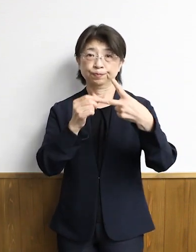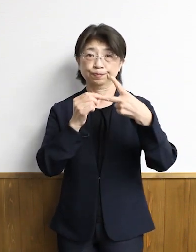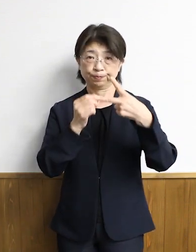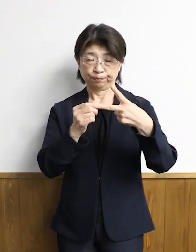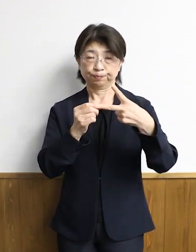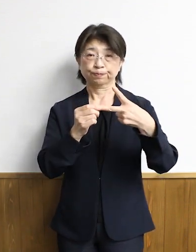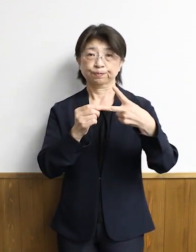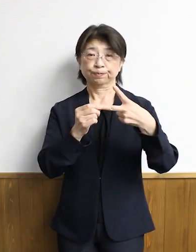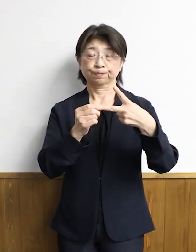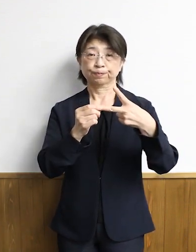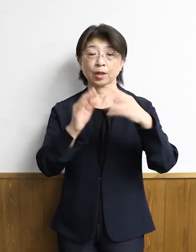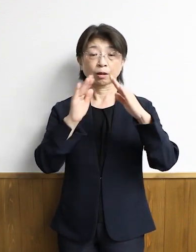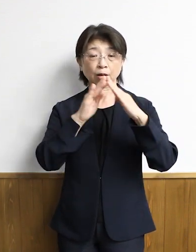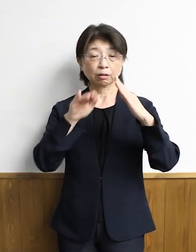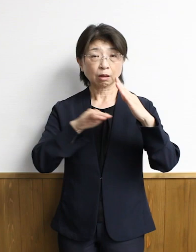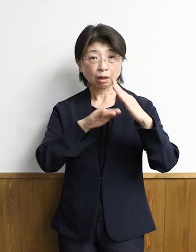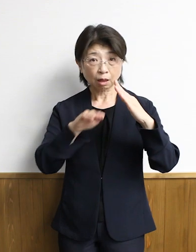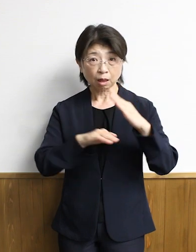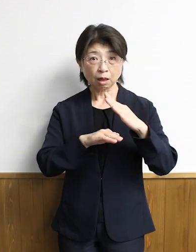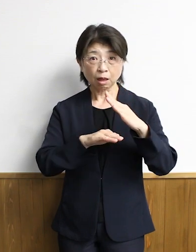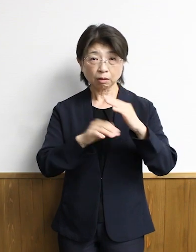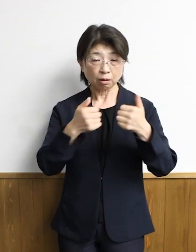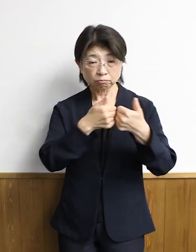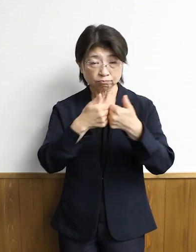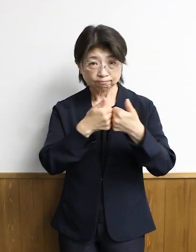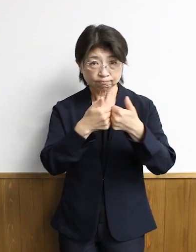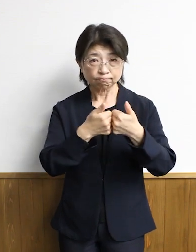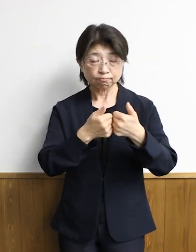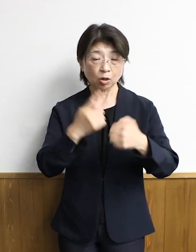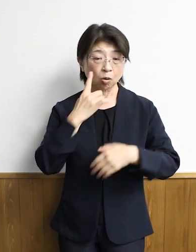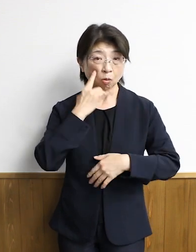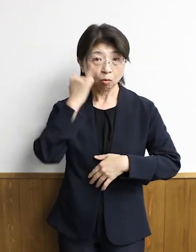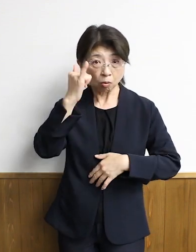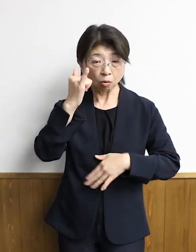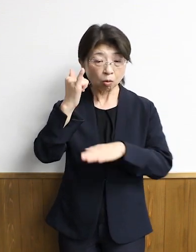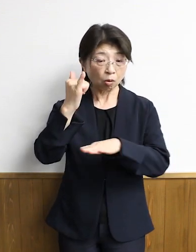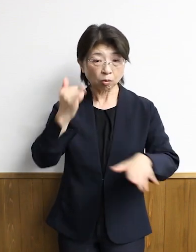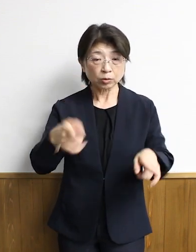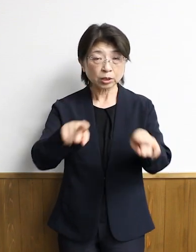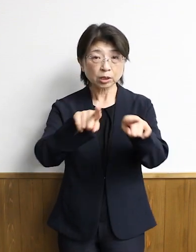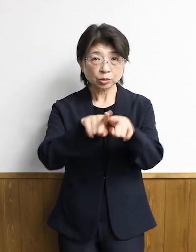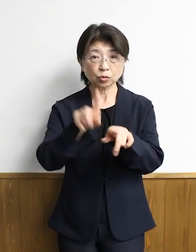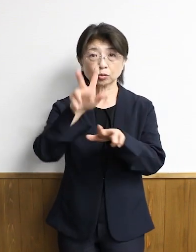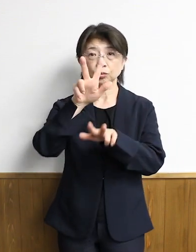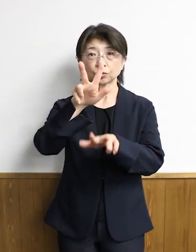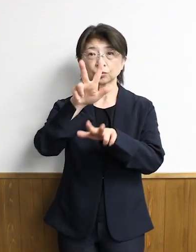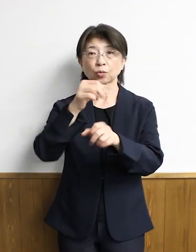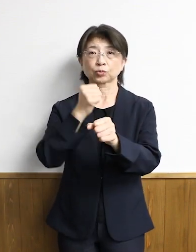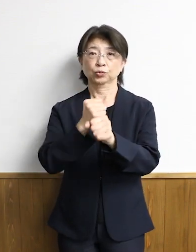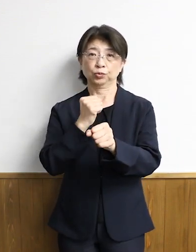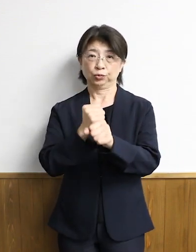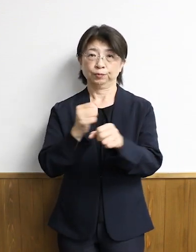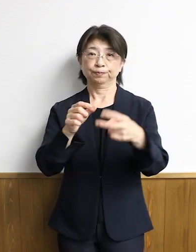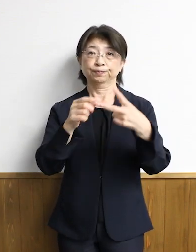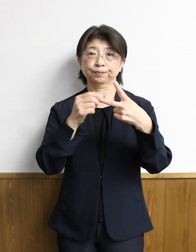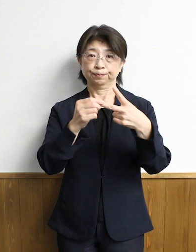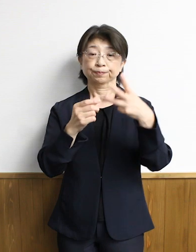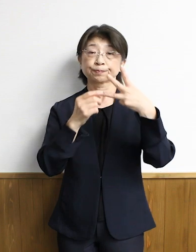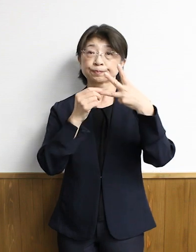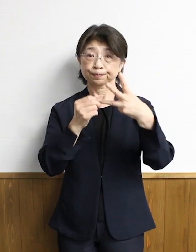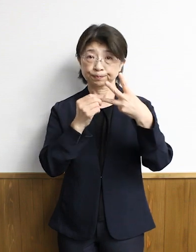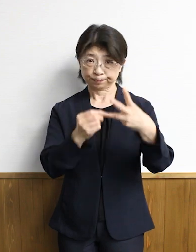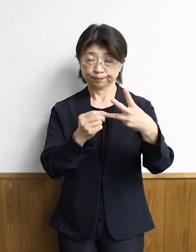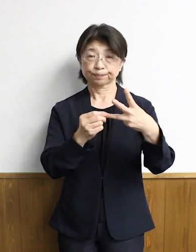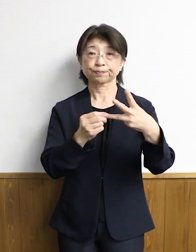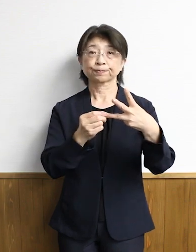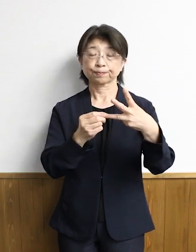つ目は家庭で話し合っで保護者と共にルール作りを行うことそして3